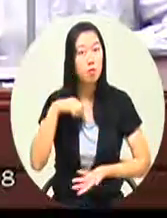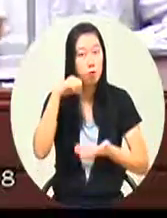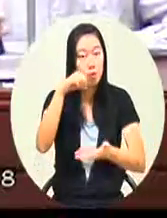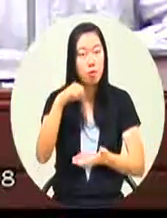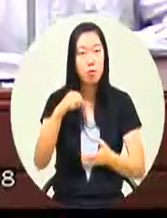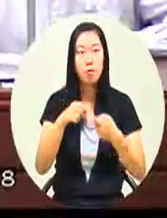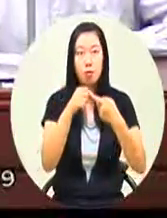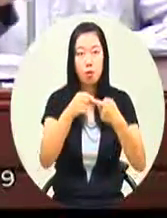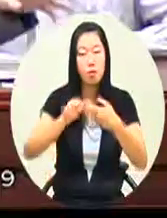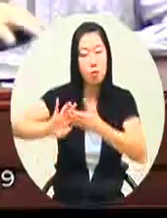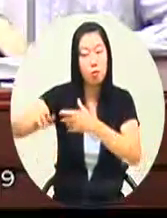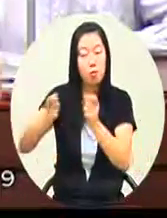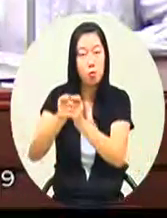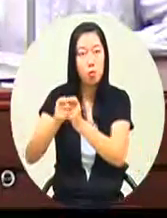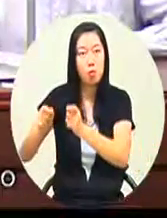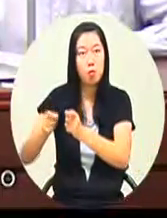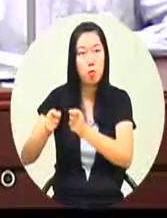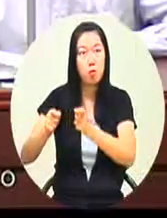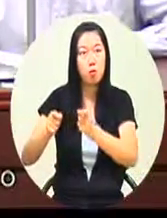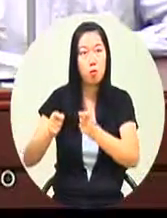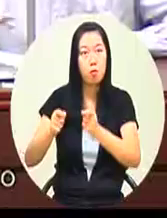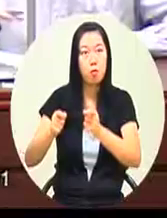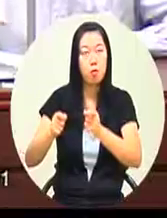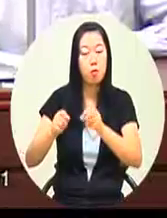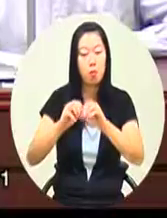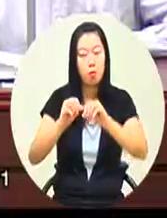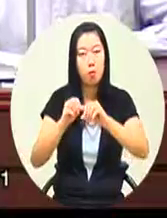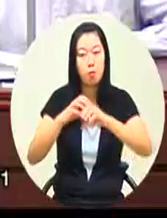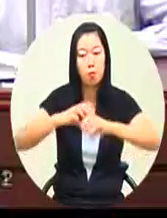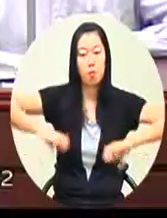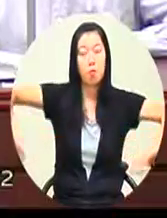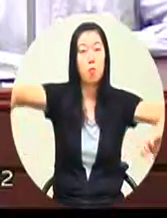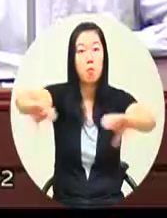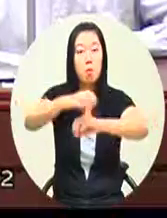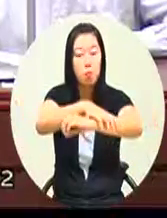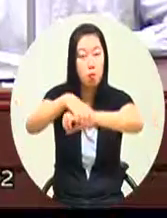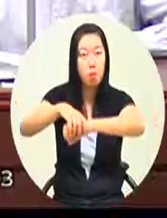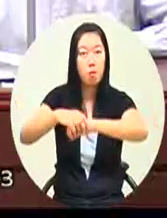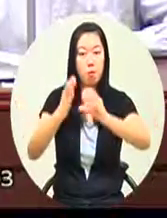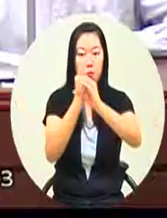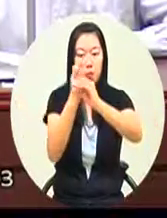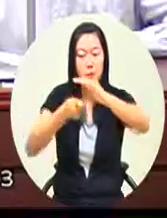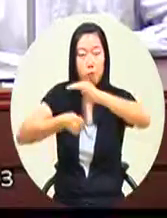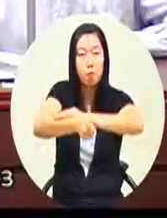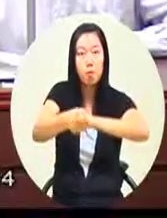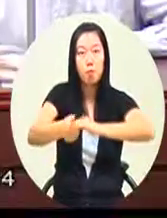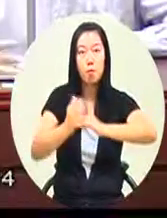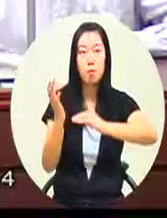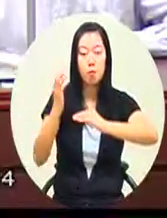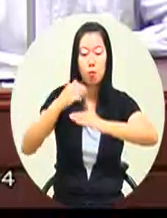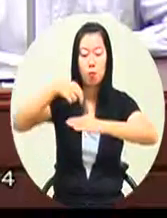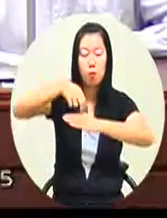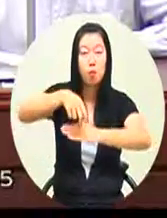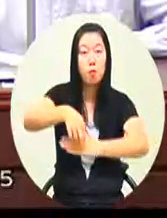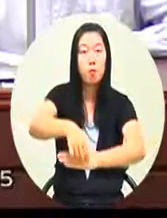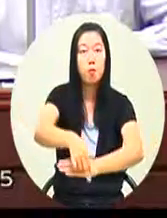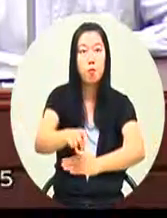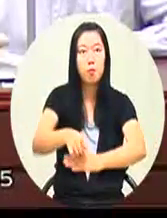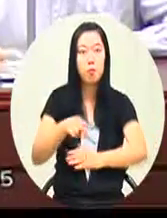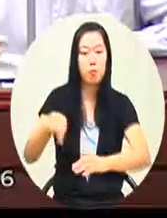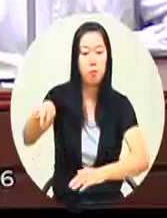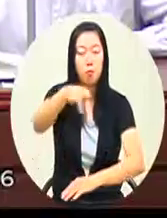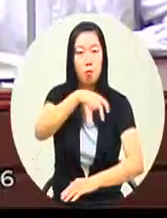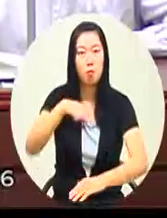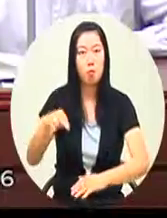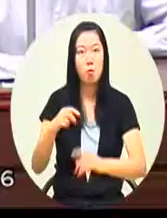它在旁边当然有围了土堤，那中间要进去的整个坡道可能目前还不能，感觉还不是